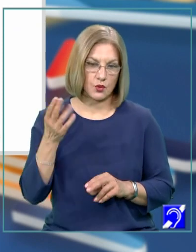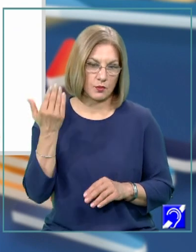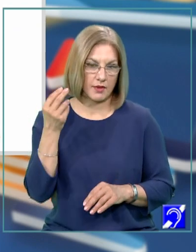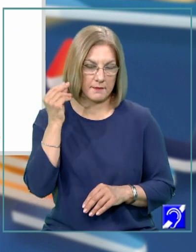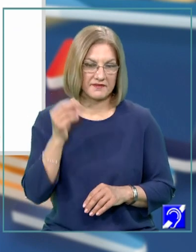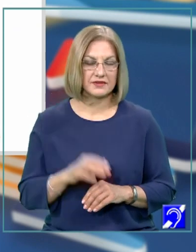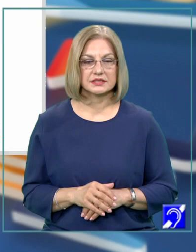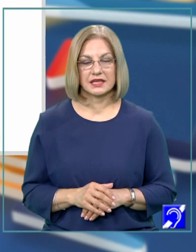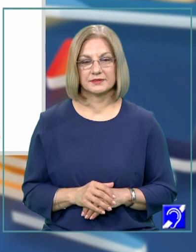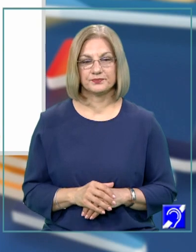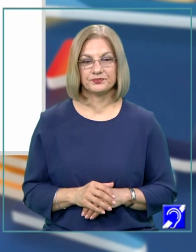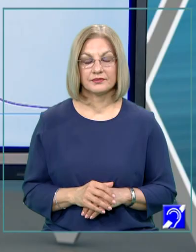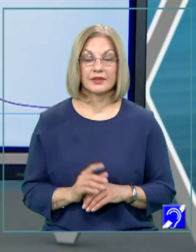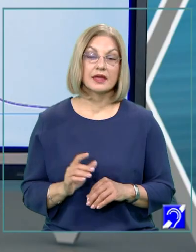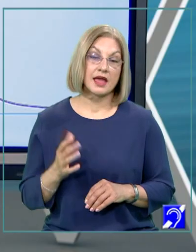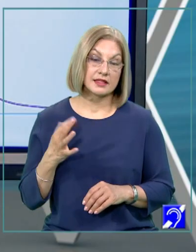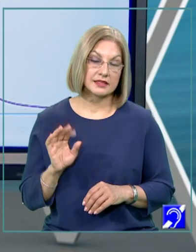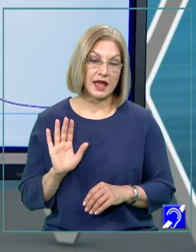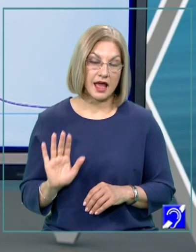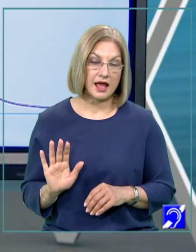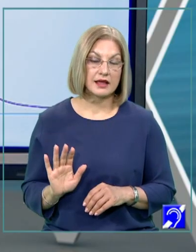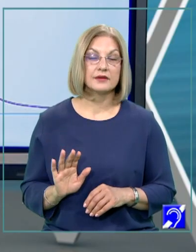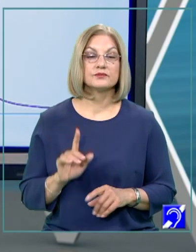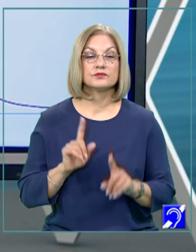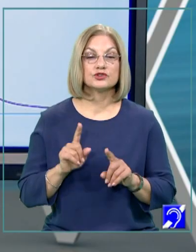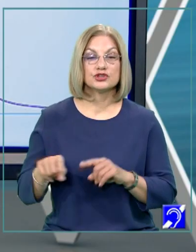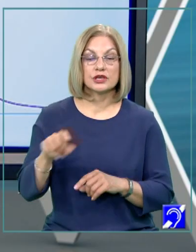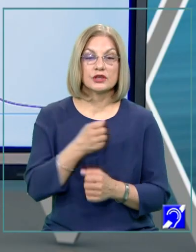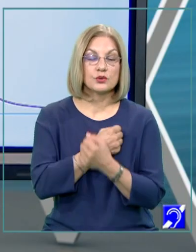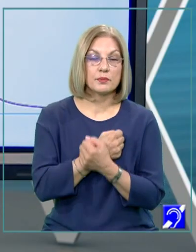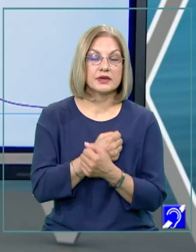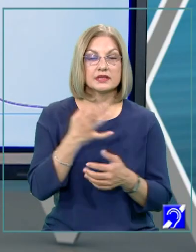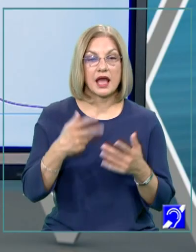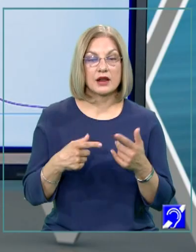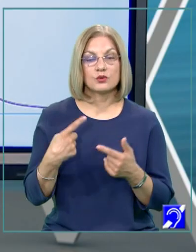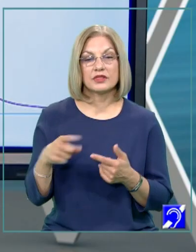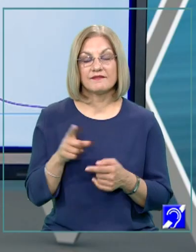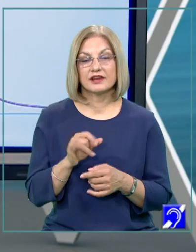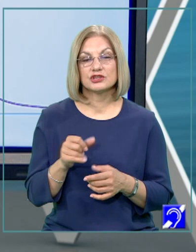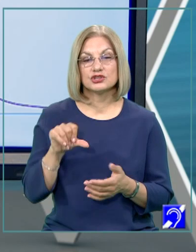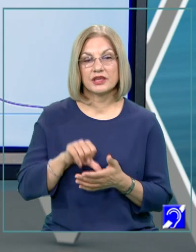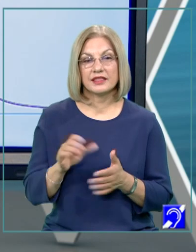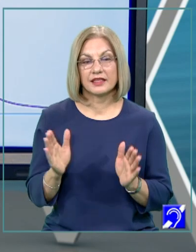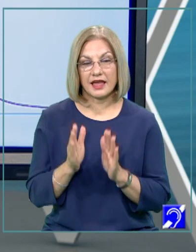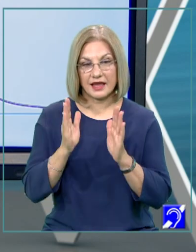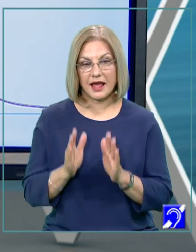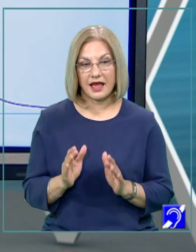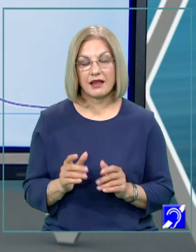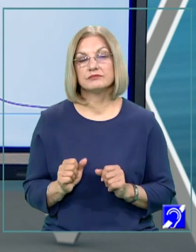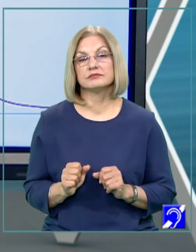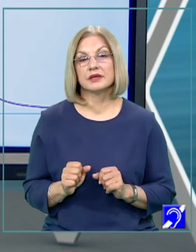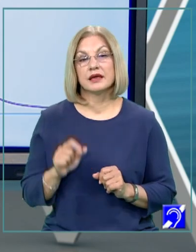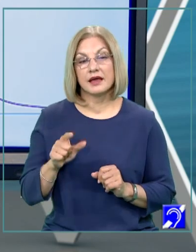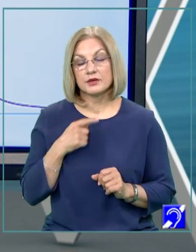lecția trecută de altfel celor care iubiți calculul diferențial și integral și care stăpâniți bine acest calcul